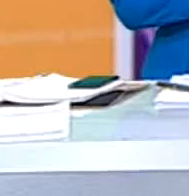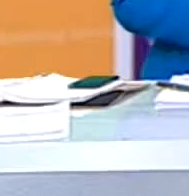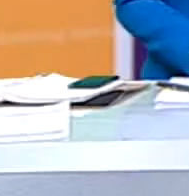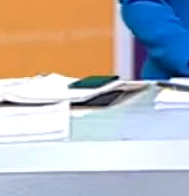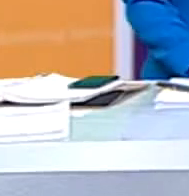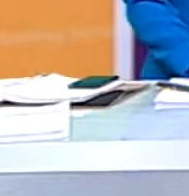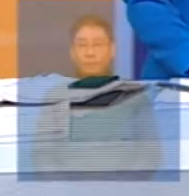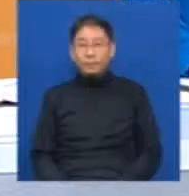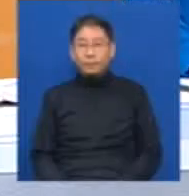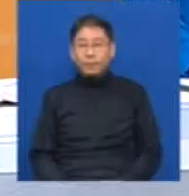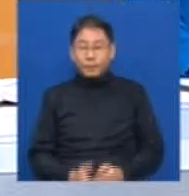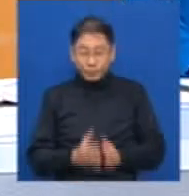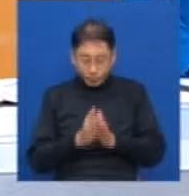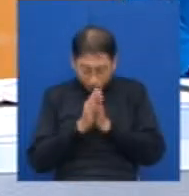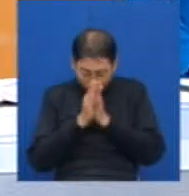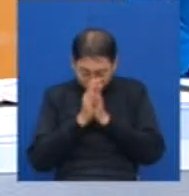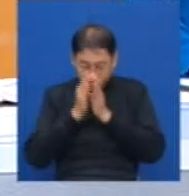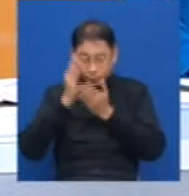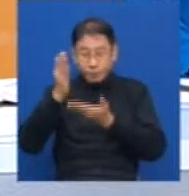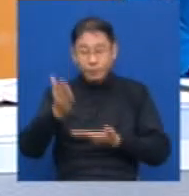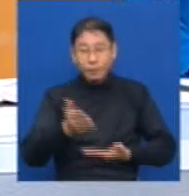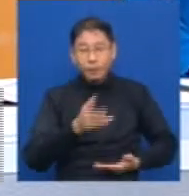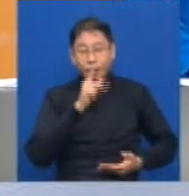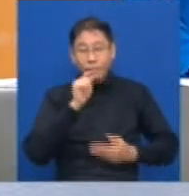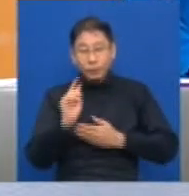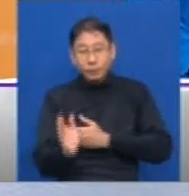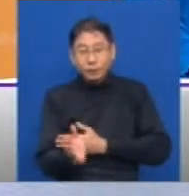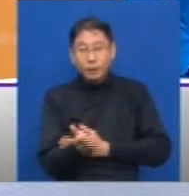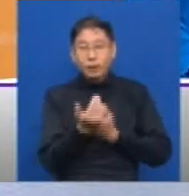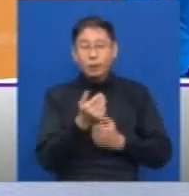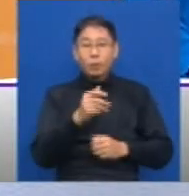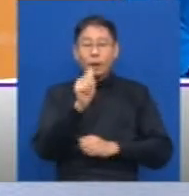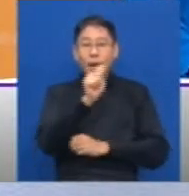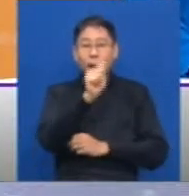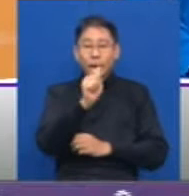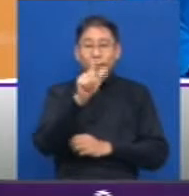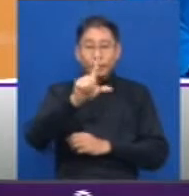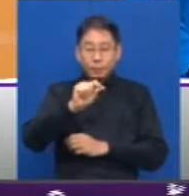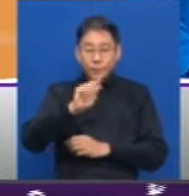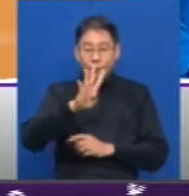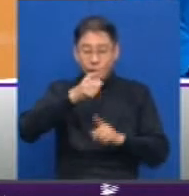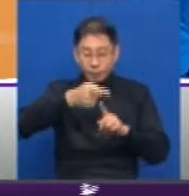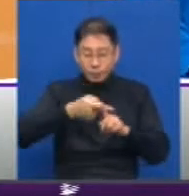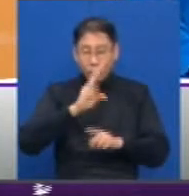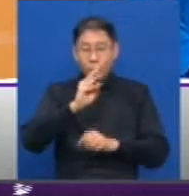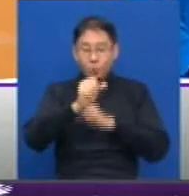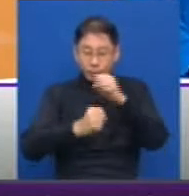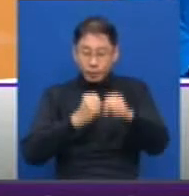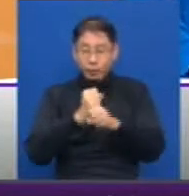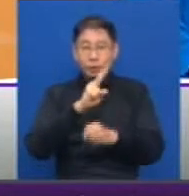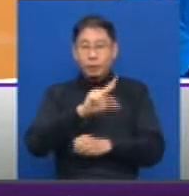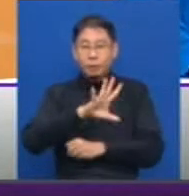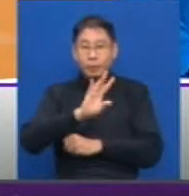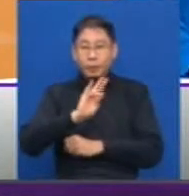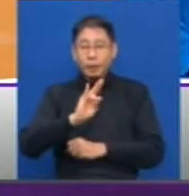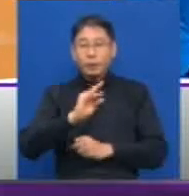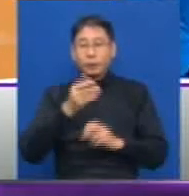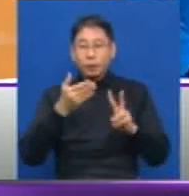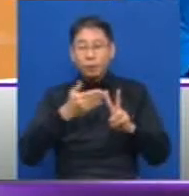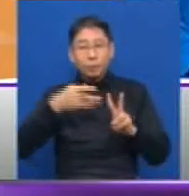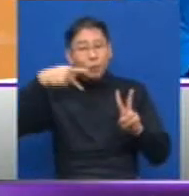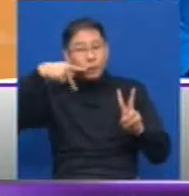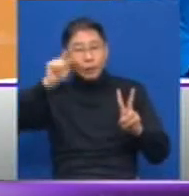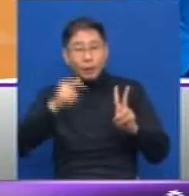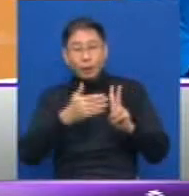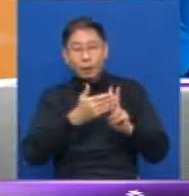สวัสดีค่ะสวัสดีค่ะต้อนรับคุณผู้ชมเข้าสู่ข่าวภาคเช้านะคะประจำวันอังคารที่ 24มิถุนายน 2557เช้าวันนี้อยู่กับคุณ